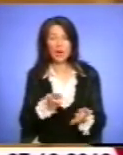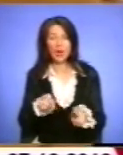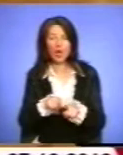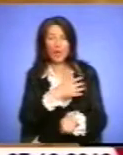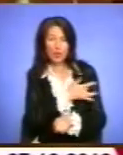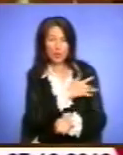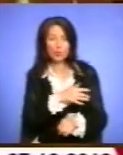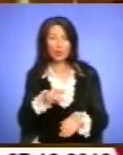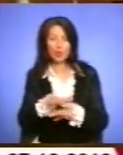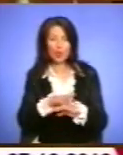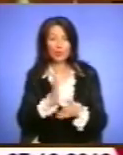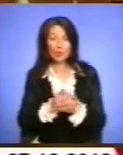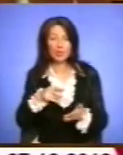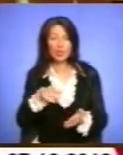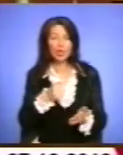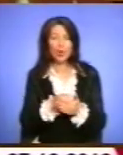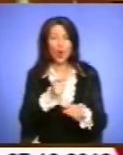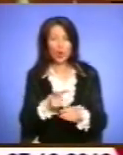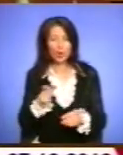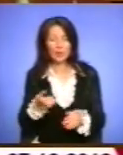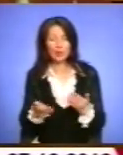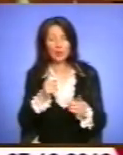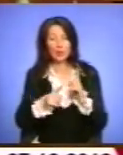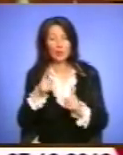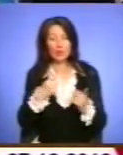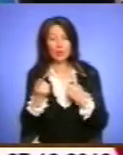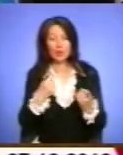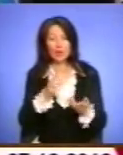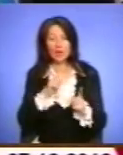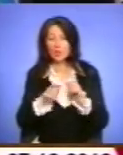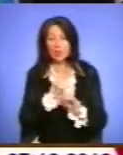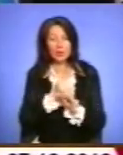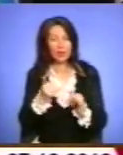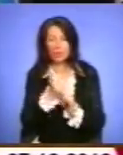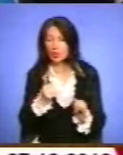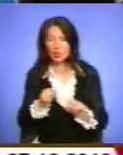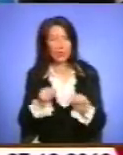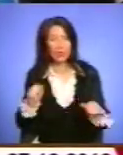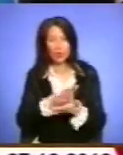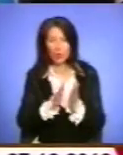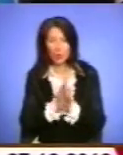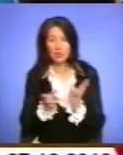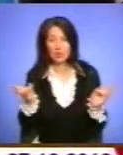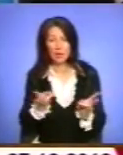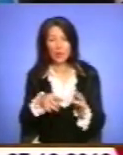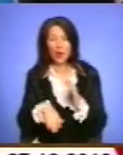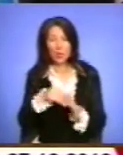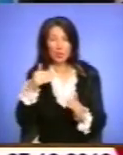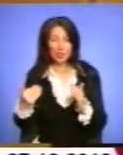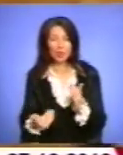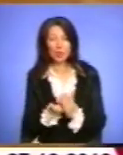до громади. Якщо в обласній раді не можуть дійти компромісу, зробив висновок депутат обласної ради Степан Барна, треба обирати